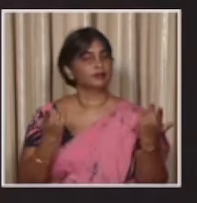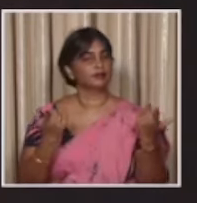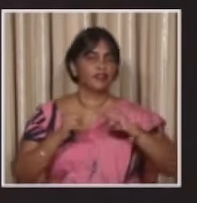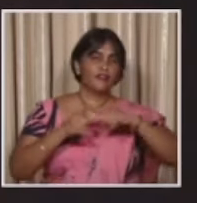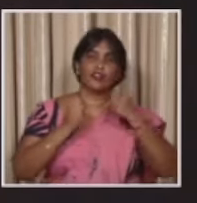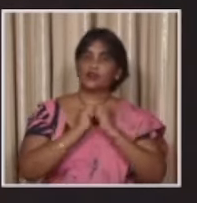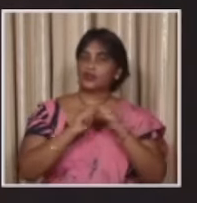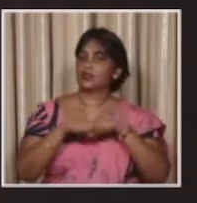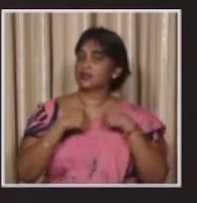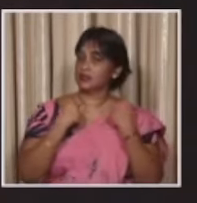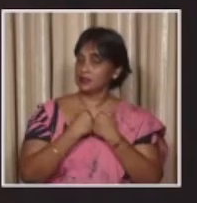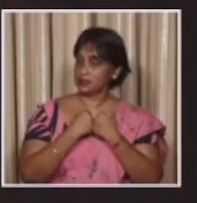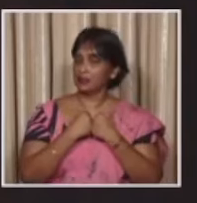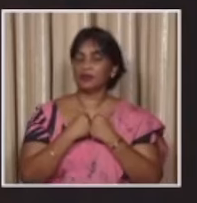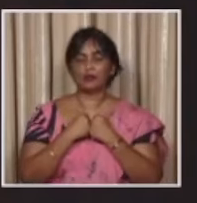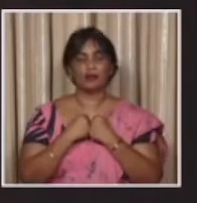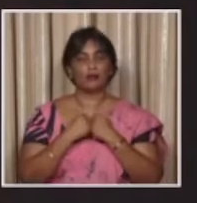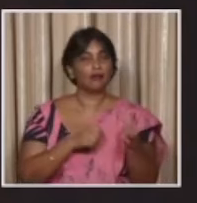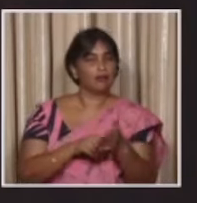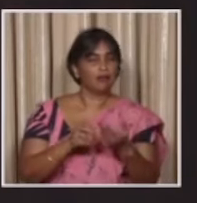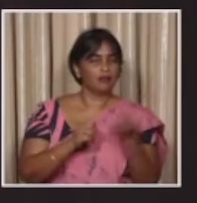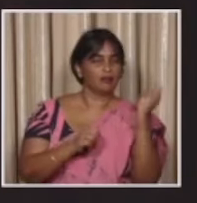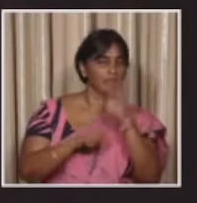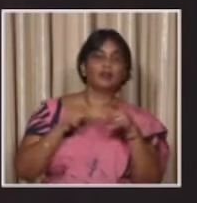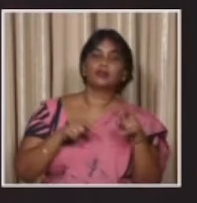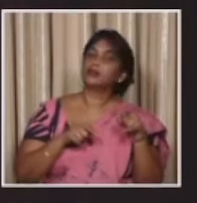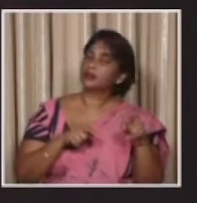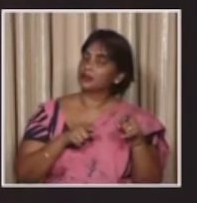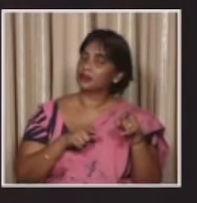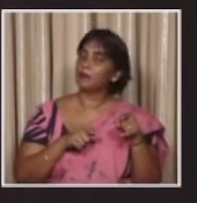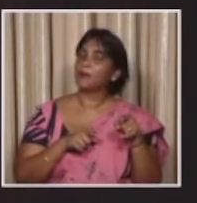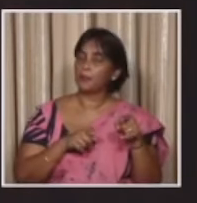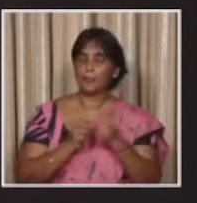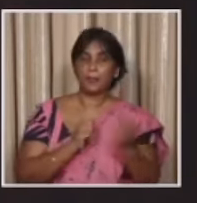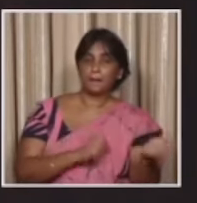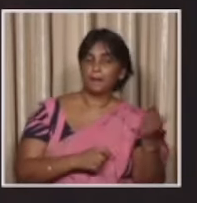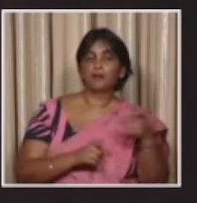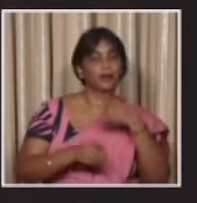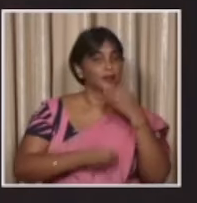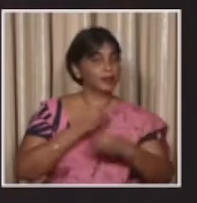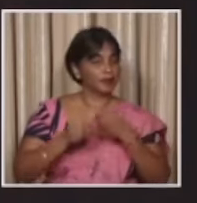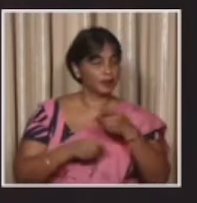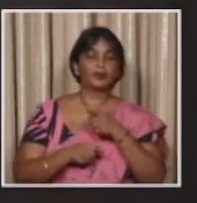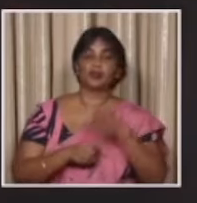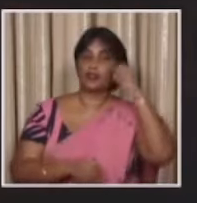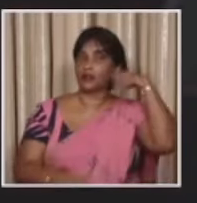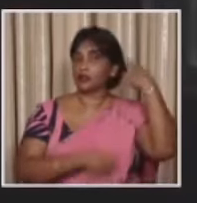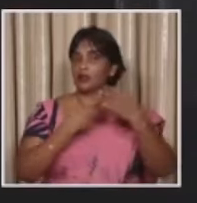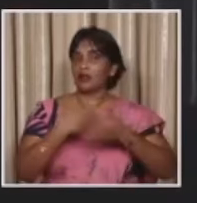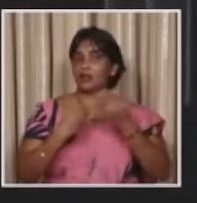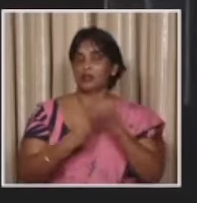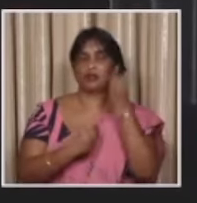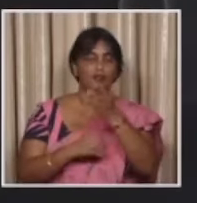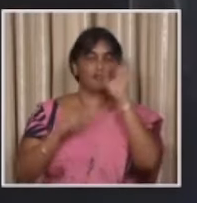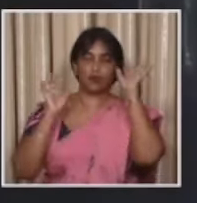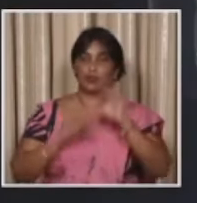වෙනත් වෘත්තීය සමිතිවල බලල්ලත් ලව්වා ඒ ඒ ඒ ආයෝජන එහෙම නැත්ේ බල විදුලි බලාගාර හදන්න ඉඩ දෙන්නේ